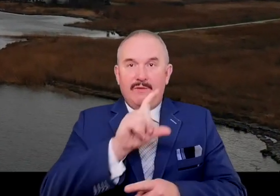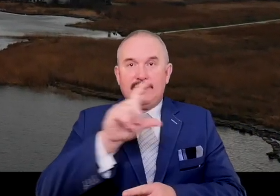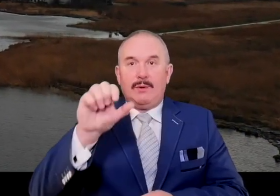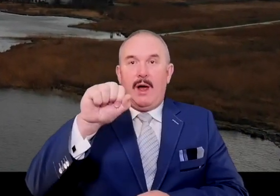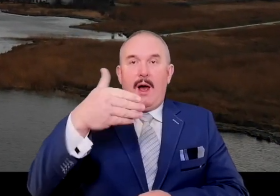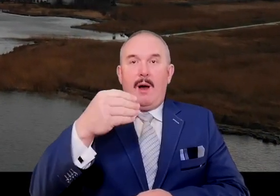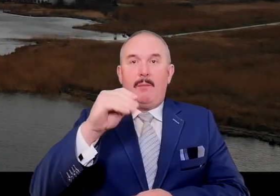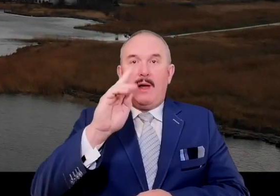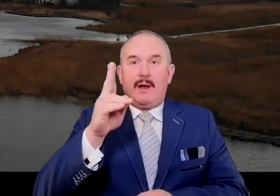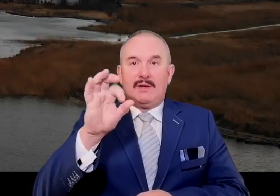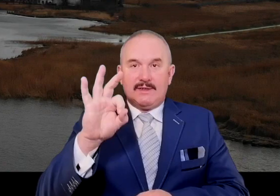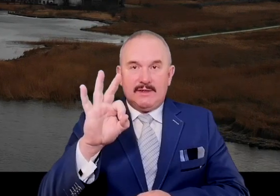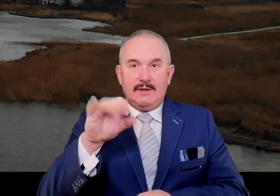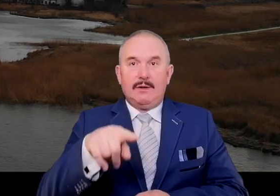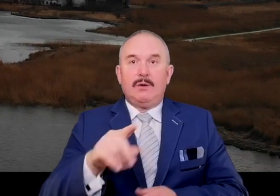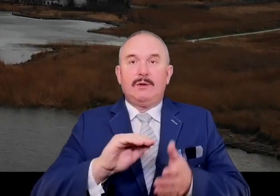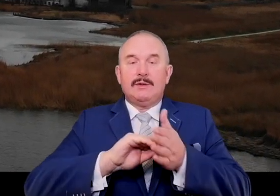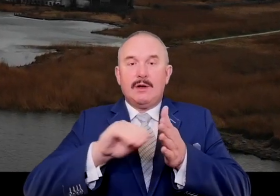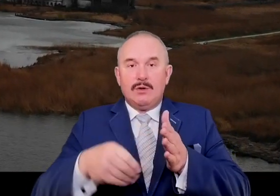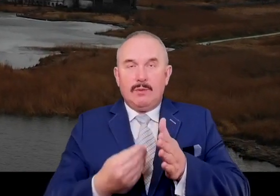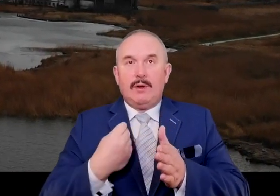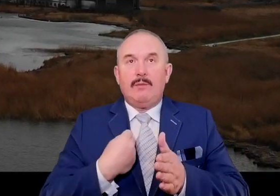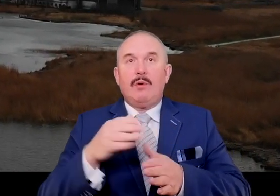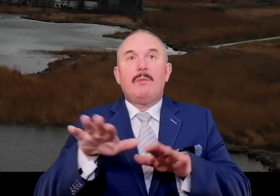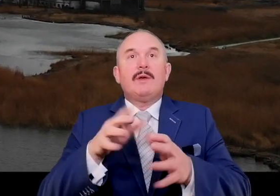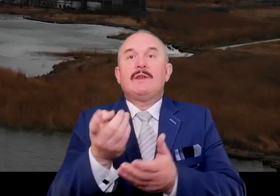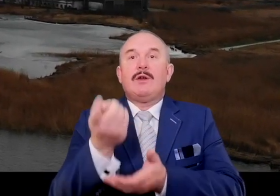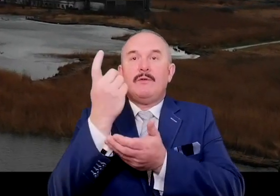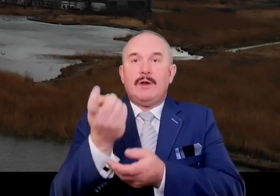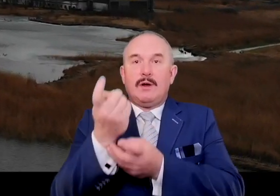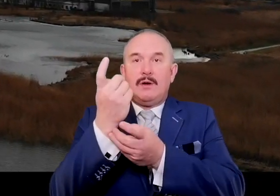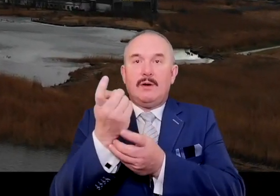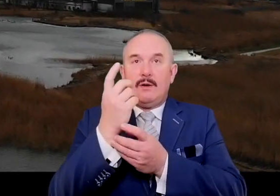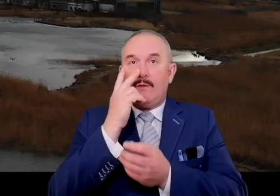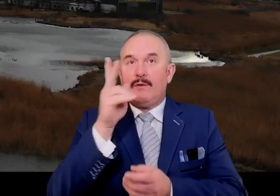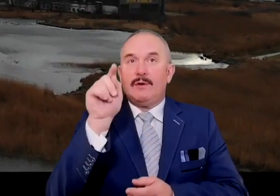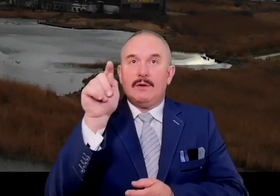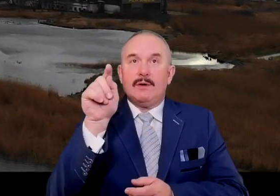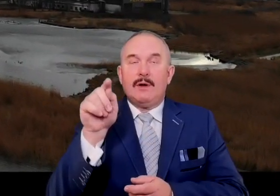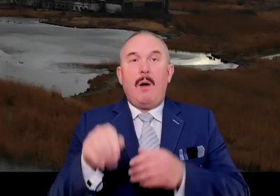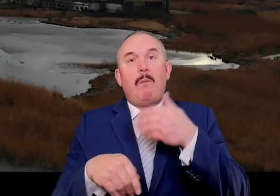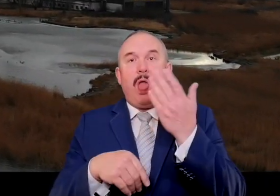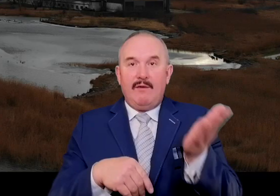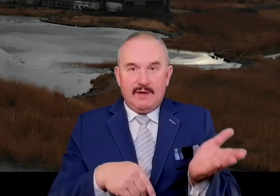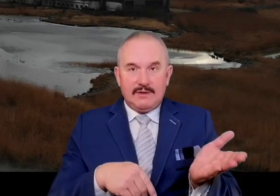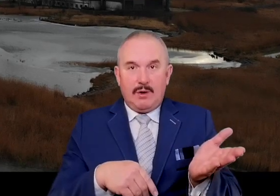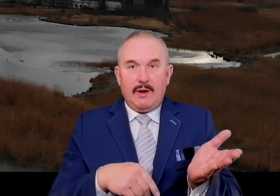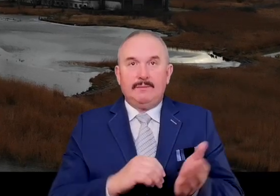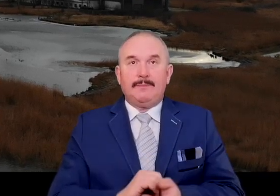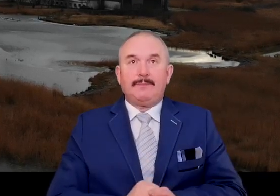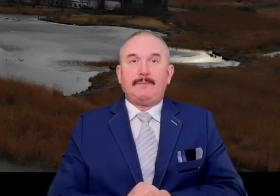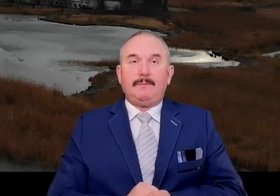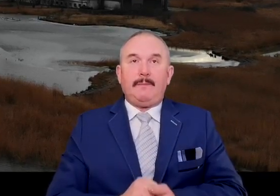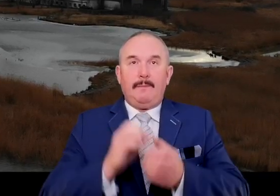Amex. Zaślubiny odbyły się dokładnie w miejscu dźwigu, który widzicie po lewej stronie.